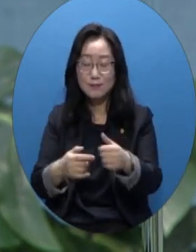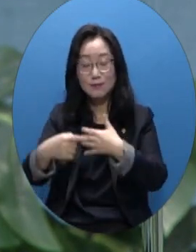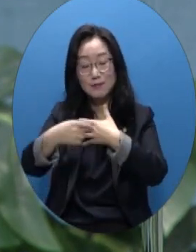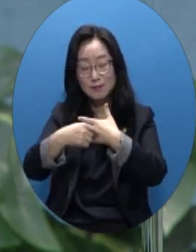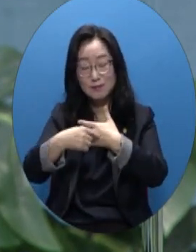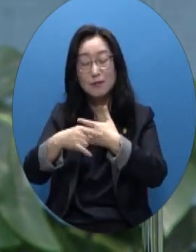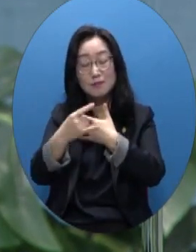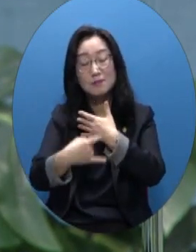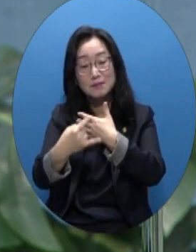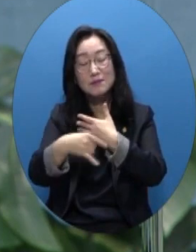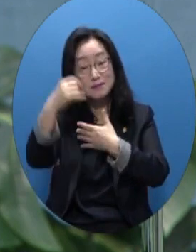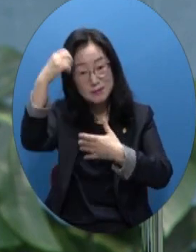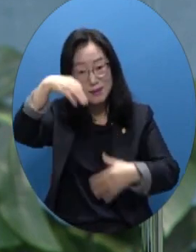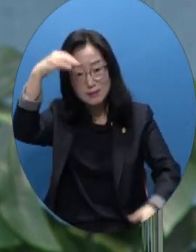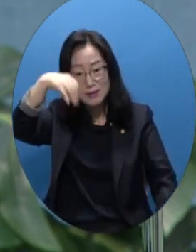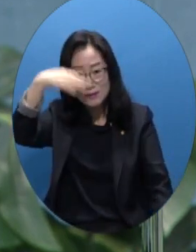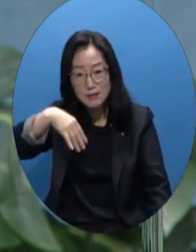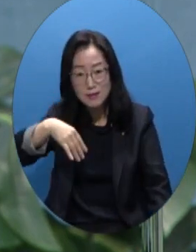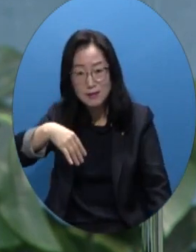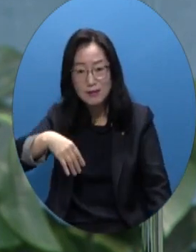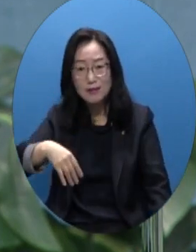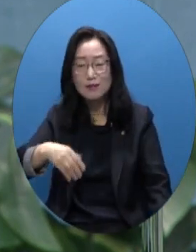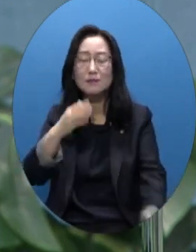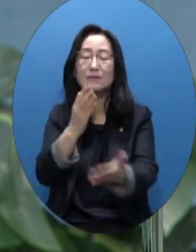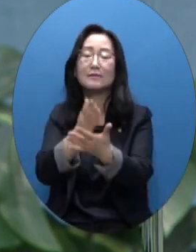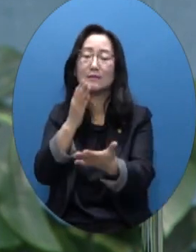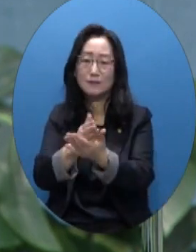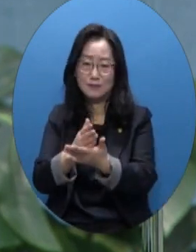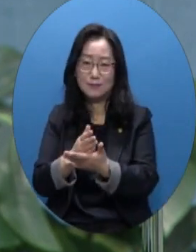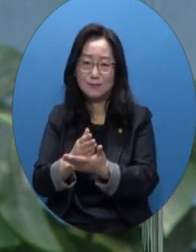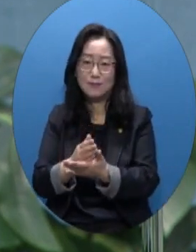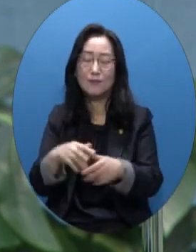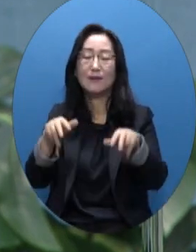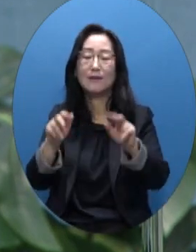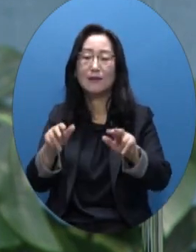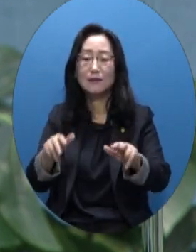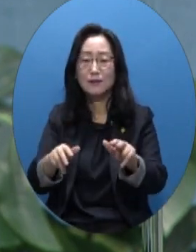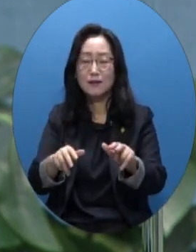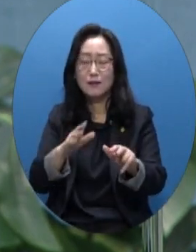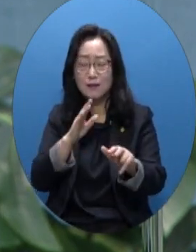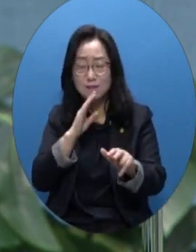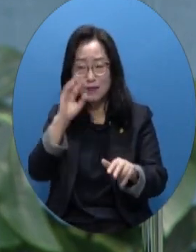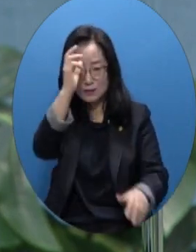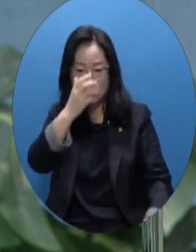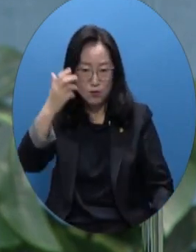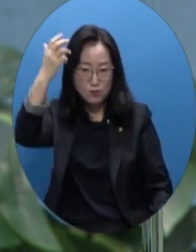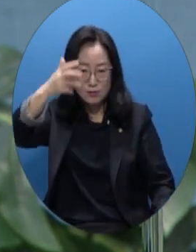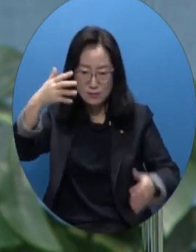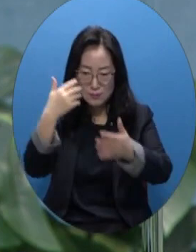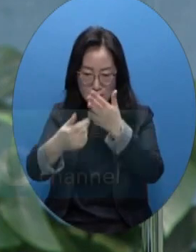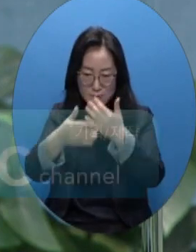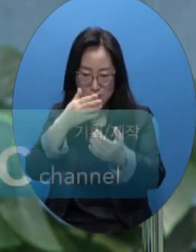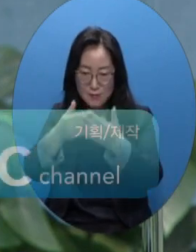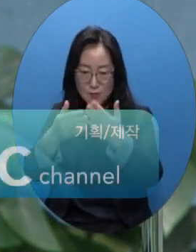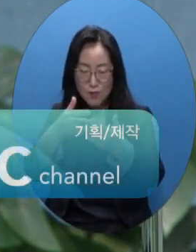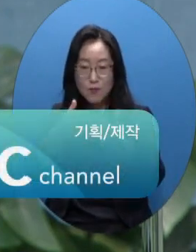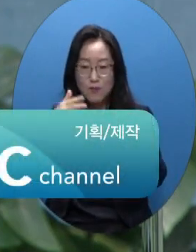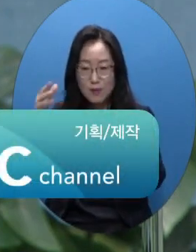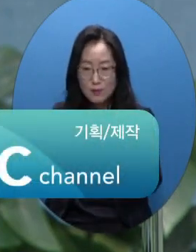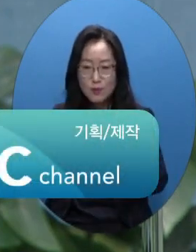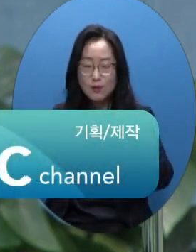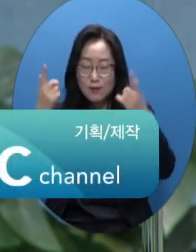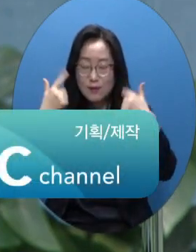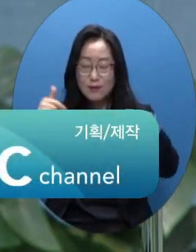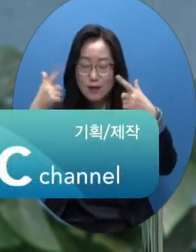습관적인 신화 생활하는 그러한 그리스도인들이 아니라 이제는 성령의 체험 가운데 달마다